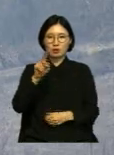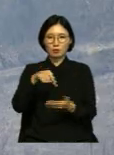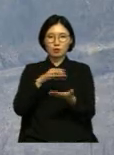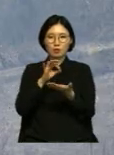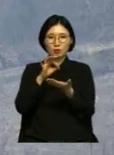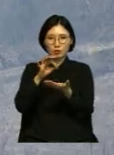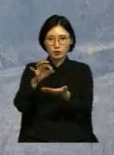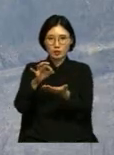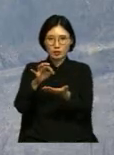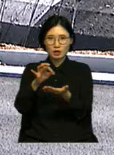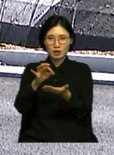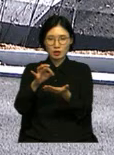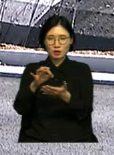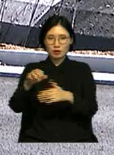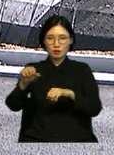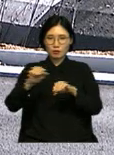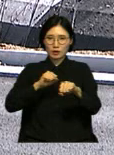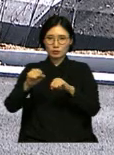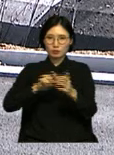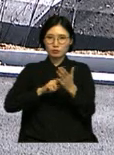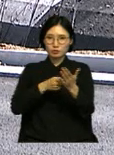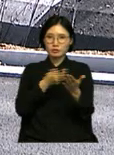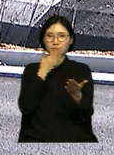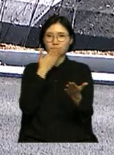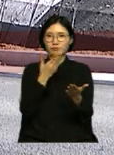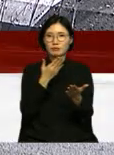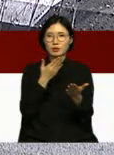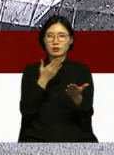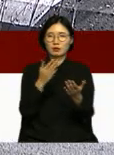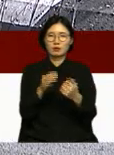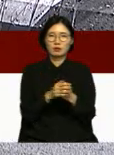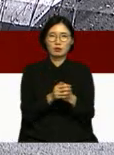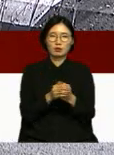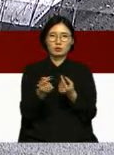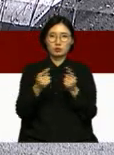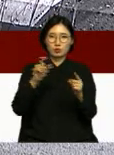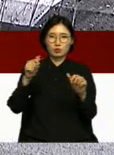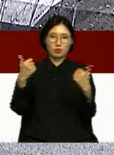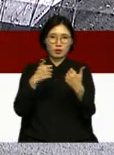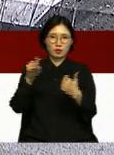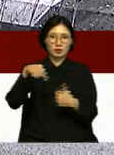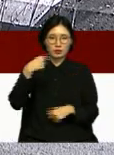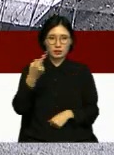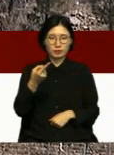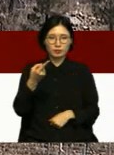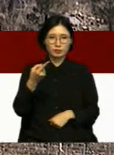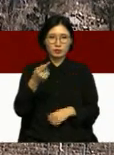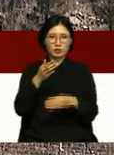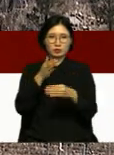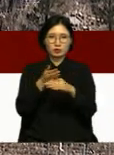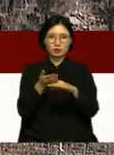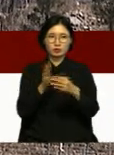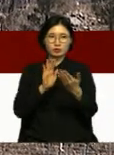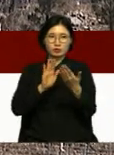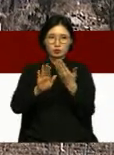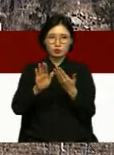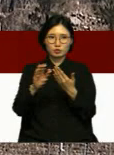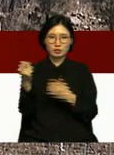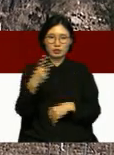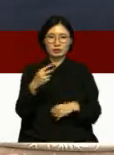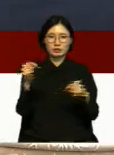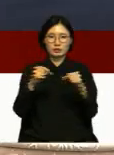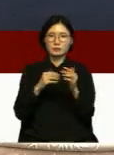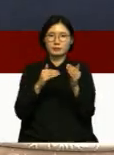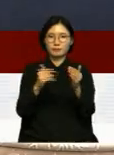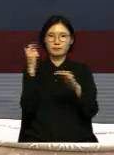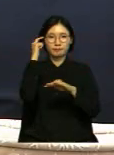등 가시적인 움직임이 있을 수 있습니다. 이달 초 조정회의에 이어 중순 이후 협의가 다시 진행될